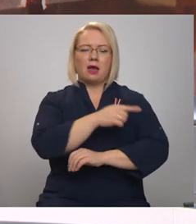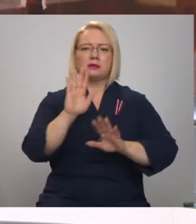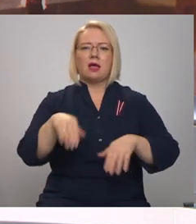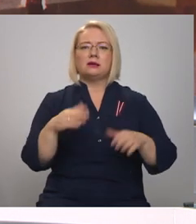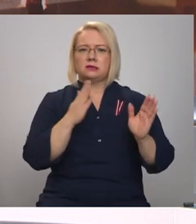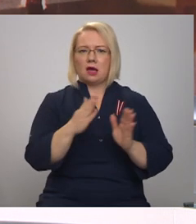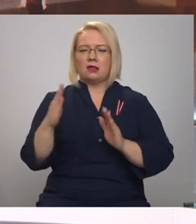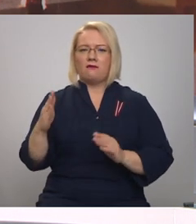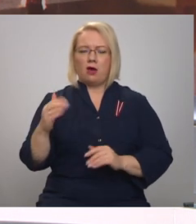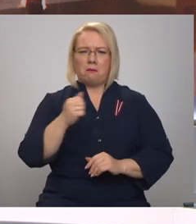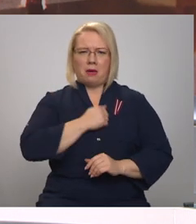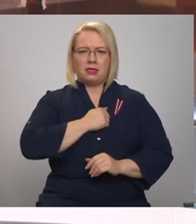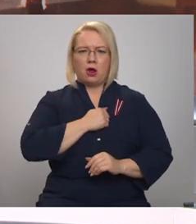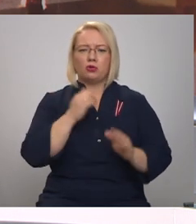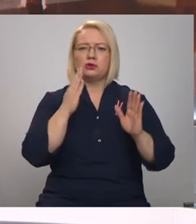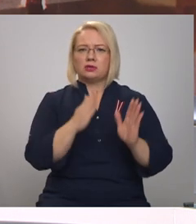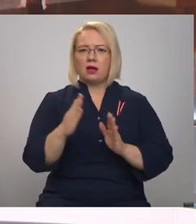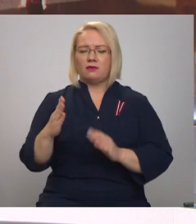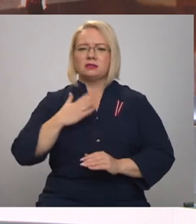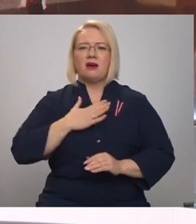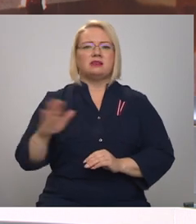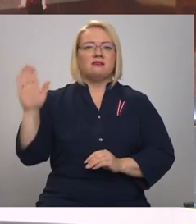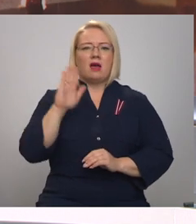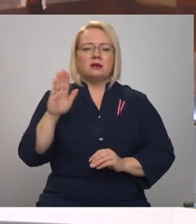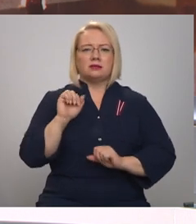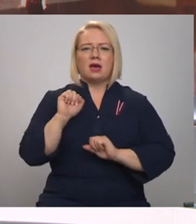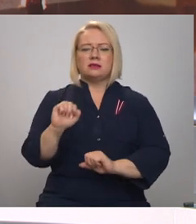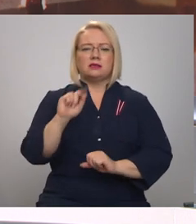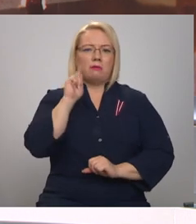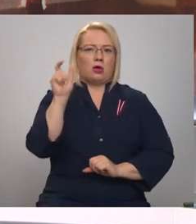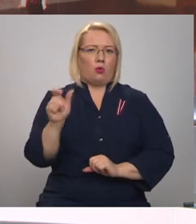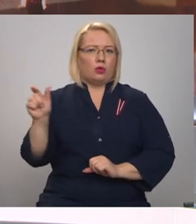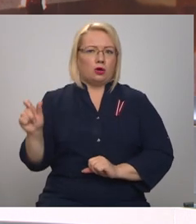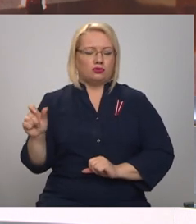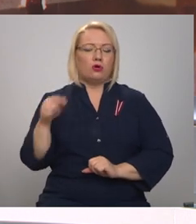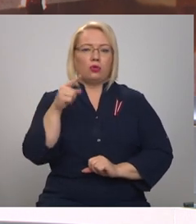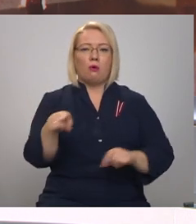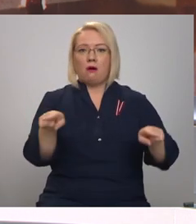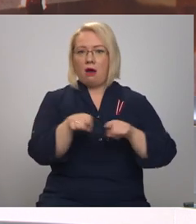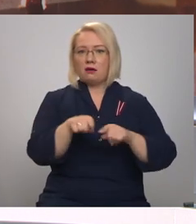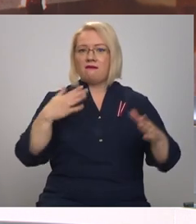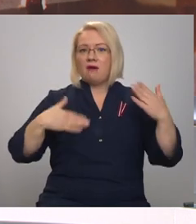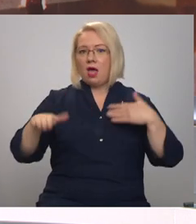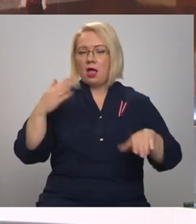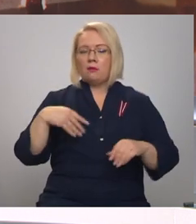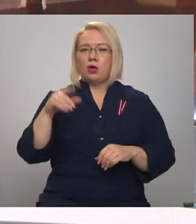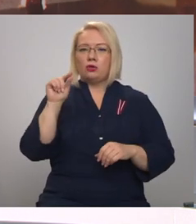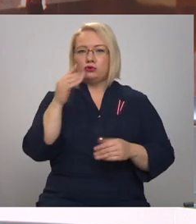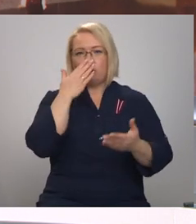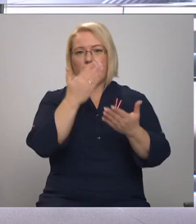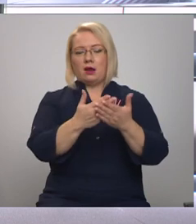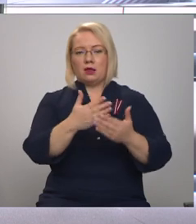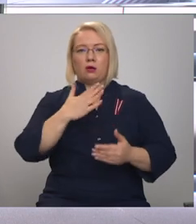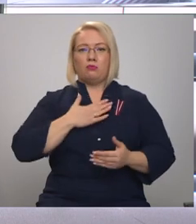sagatavotu patriotiski, sagatavotu savas valsts aizsardzībai jauniešus. Un to mēs arī vēlamies šobrīd nedaudz ieskicēt. Mūsu kolēģi